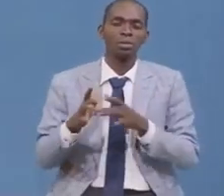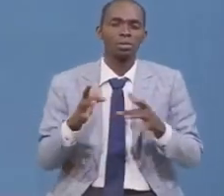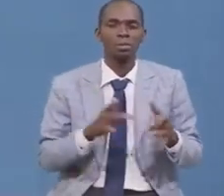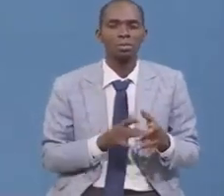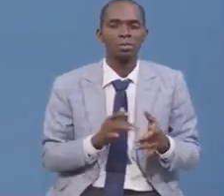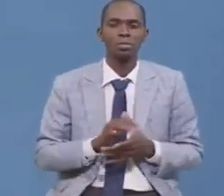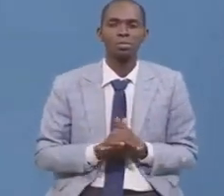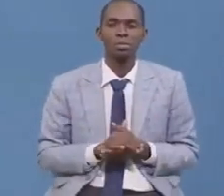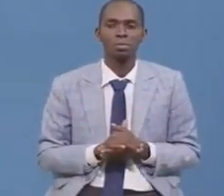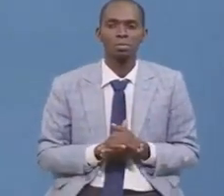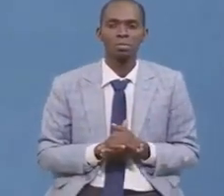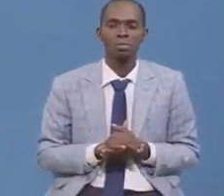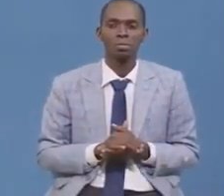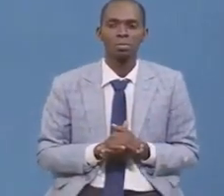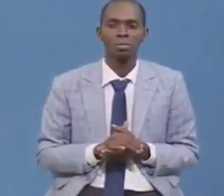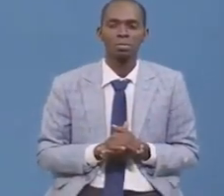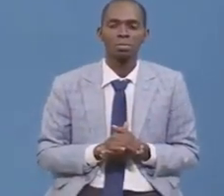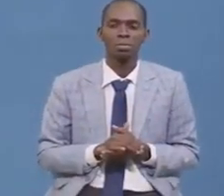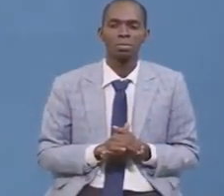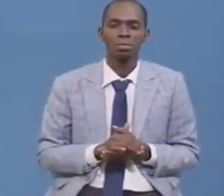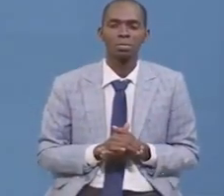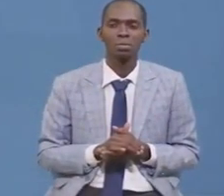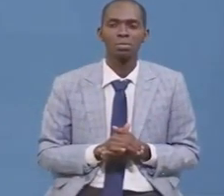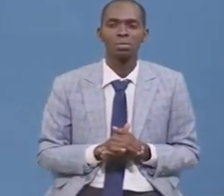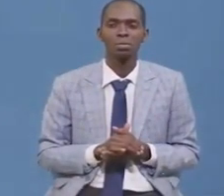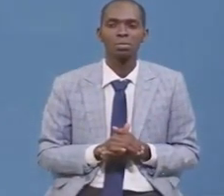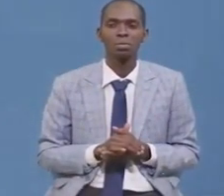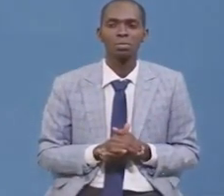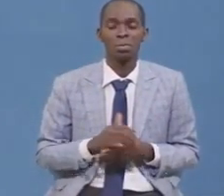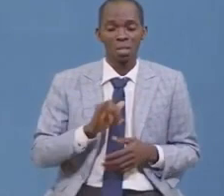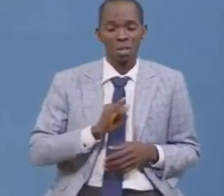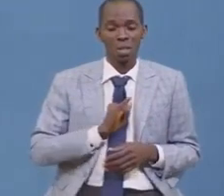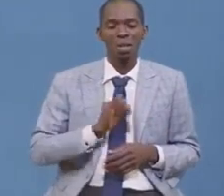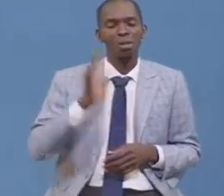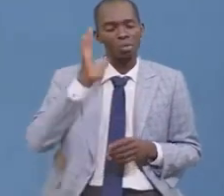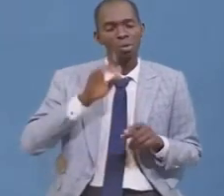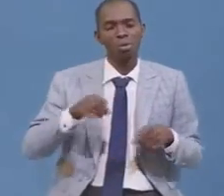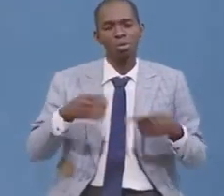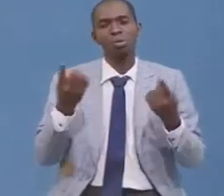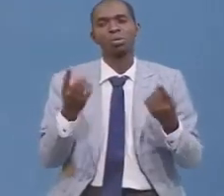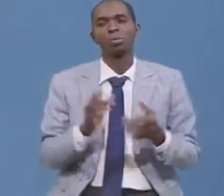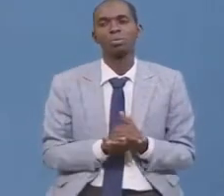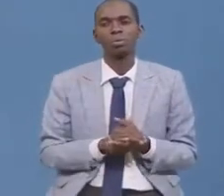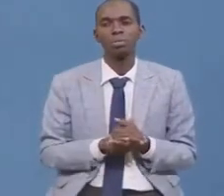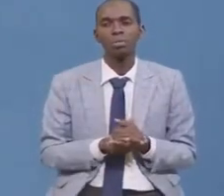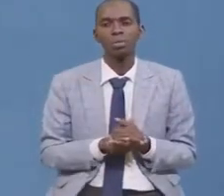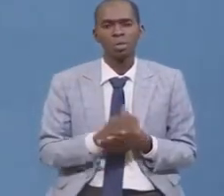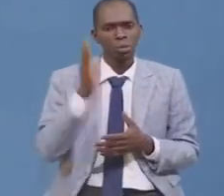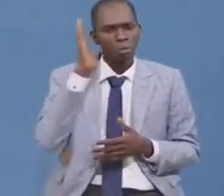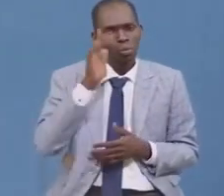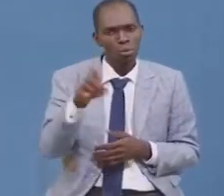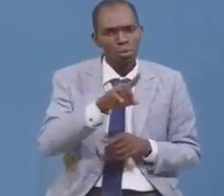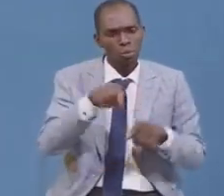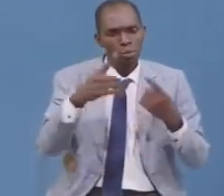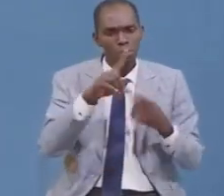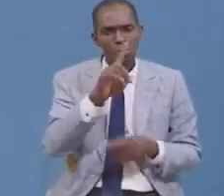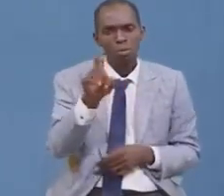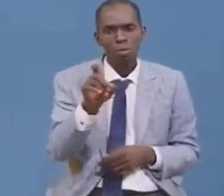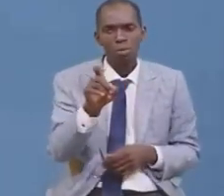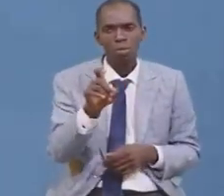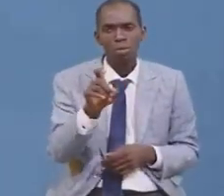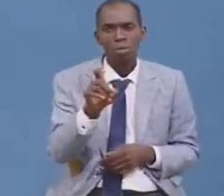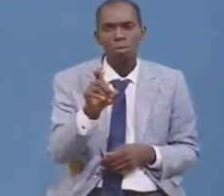చెంత సమస్తాన్ని నేను ప్రతిష్ఠించుకొనుచు ఉన్నాను. I will go. మన దేవుడు, who will go? మన గురి